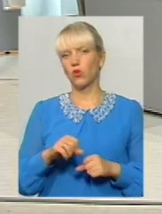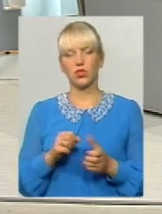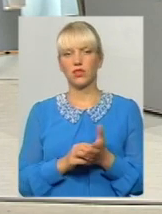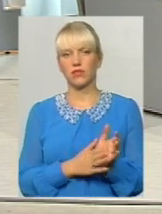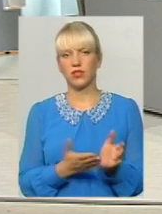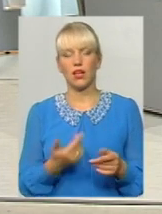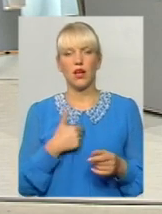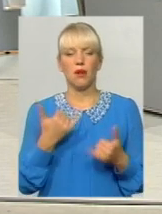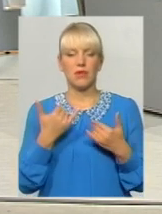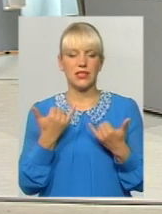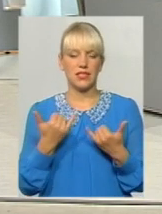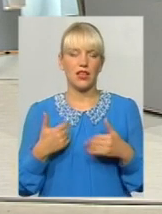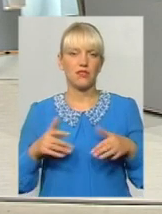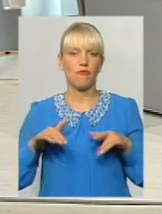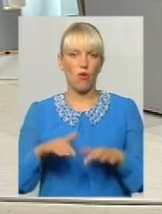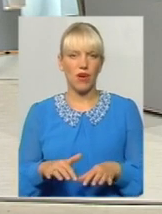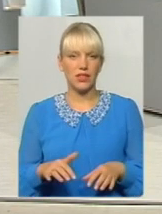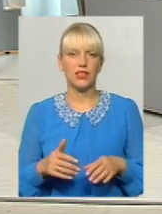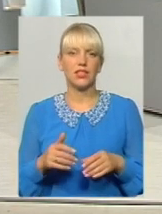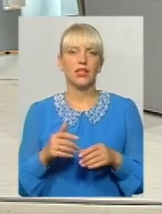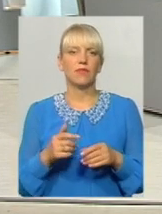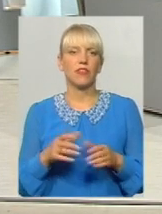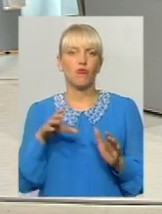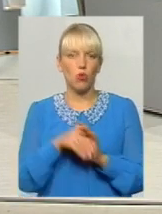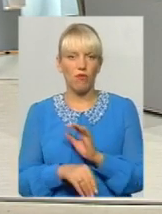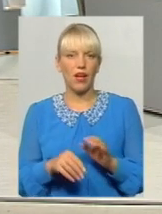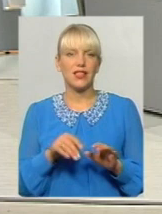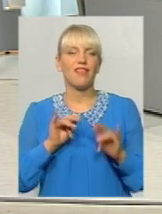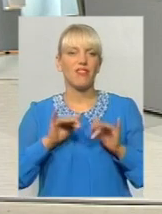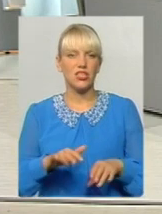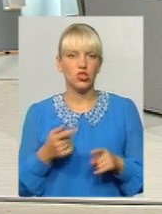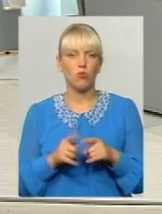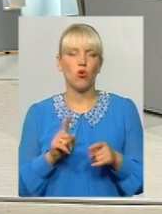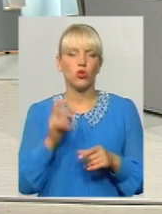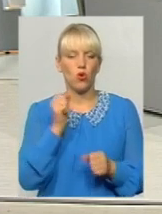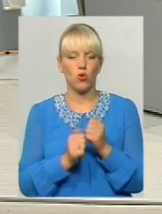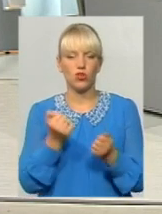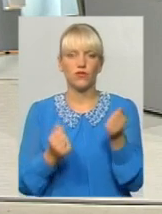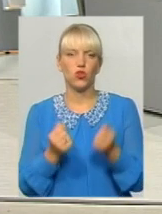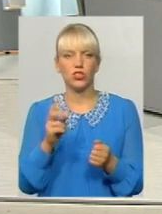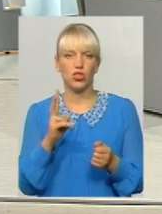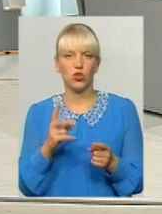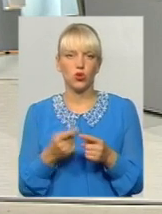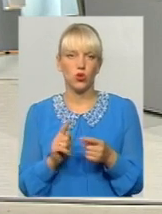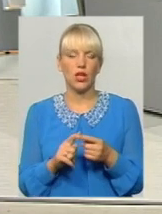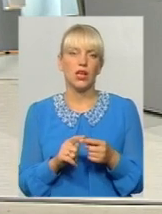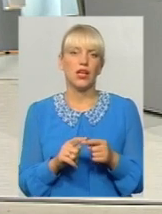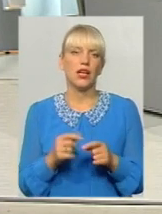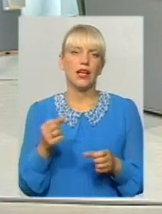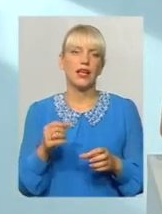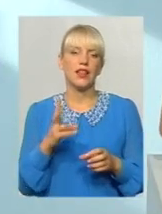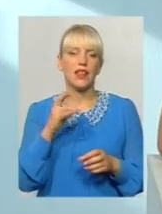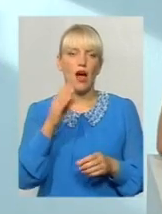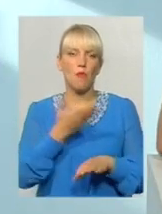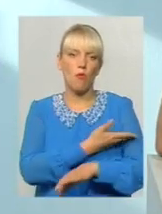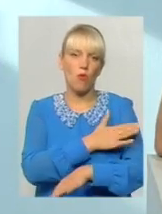запровадили флешмоб, це вже тиждень по Україні триває флешмоб. Кожен водій, який керує транспортним засобом на литовські, польські